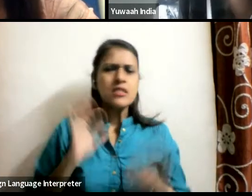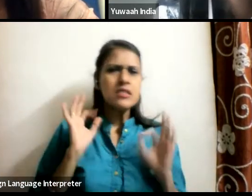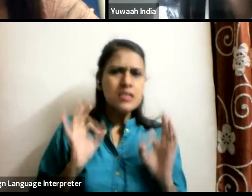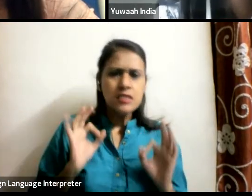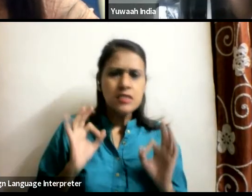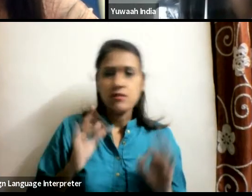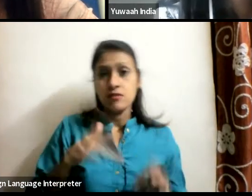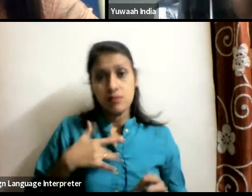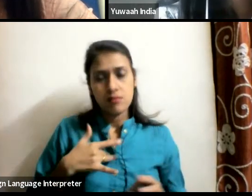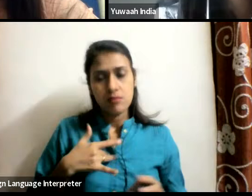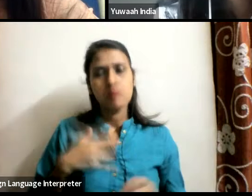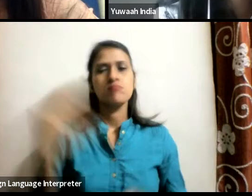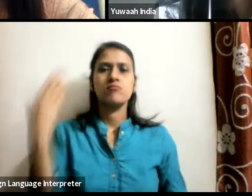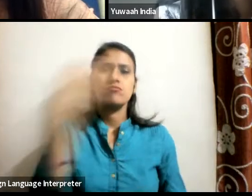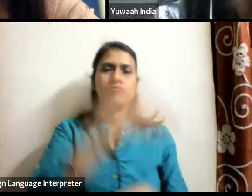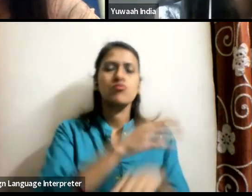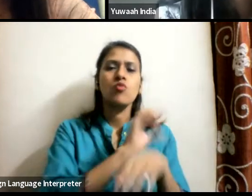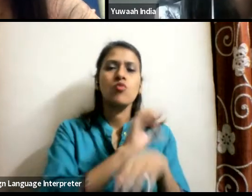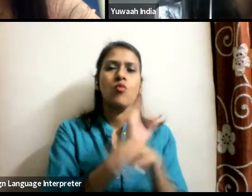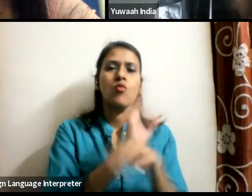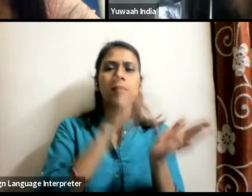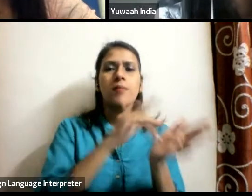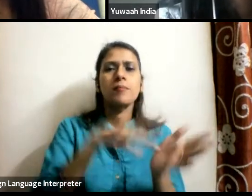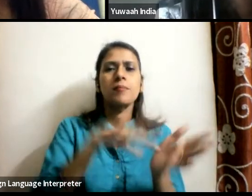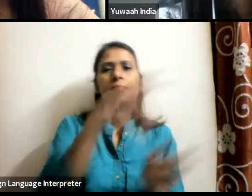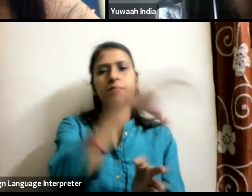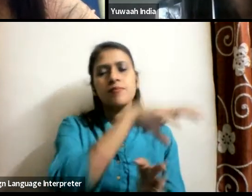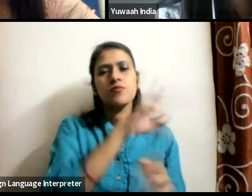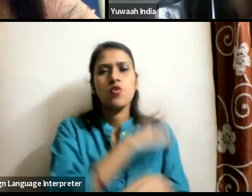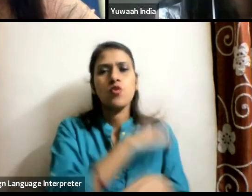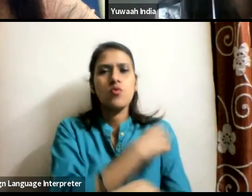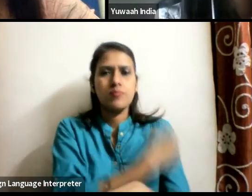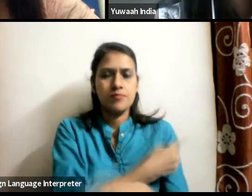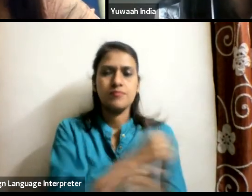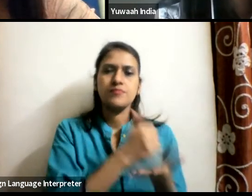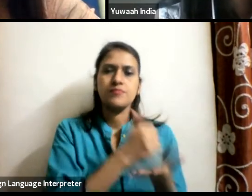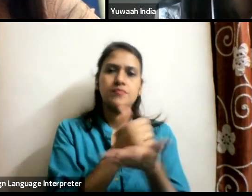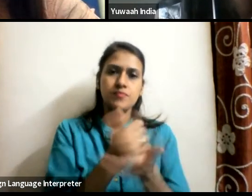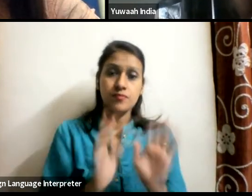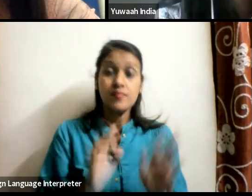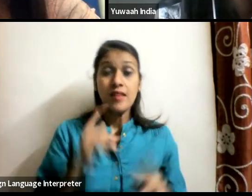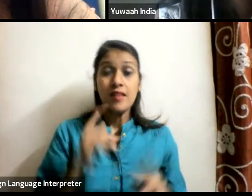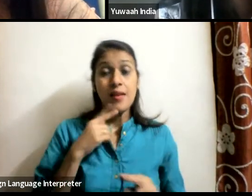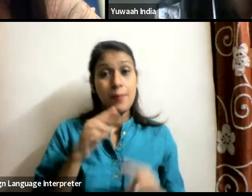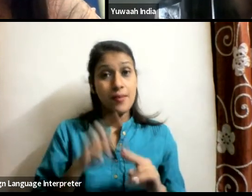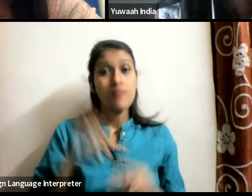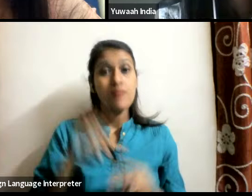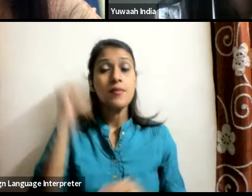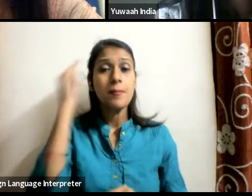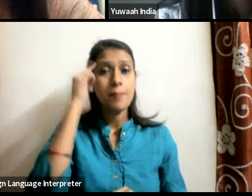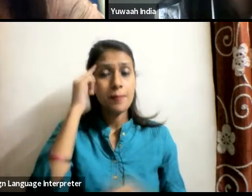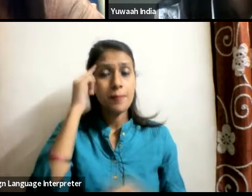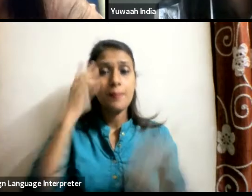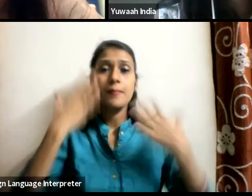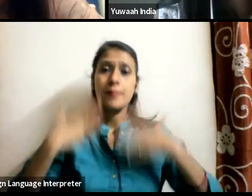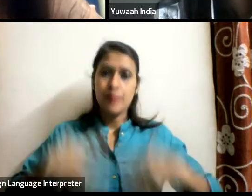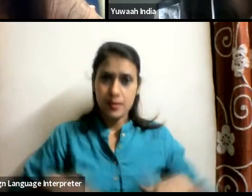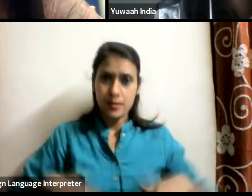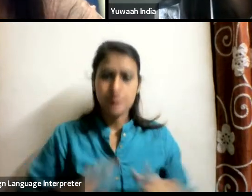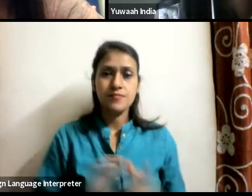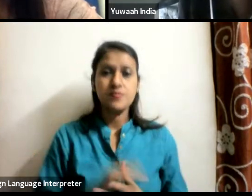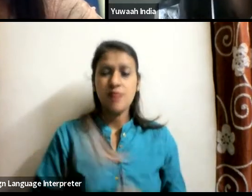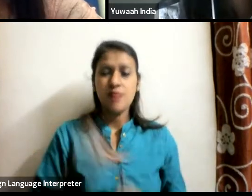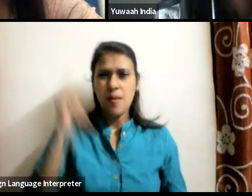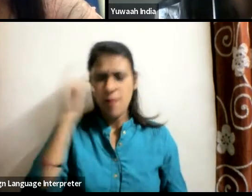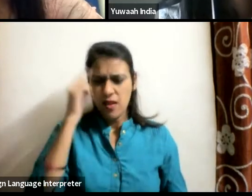बट आप अपनी कोमॉर्बिडिटीज के साथ या मेंटल हेल्थ मेंटली नॉट फीलिंग